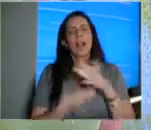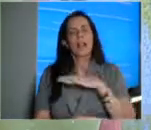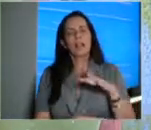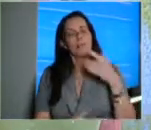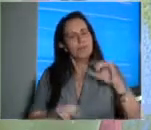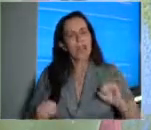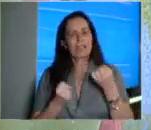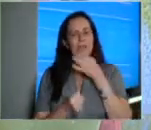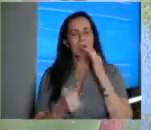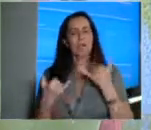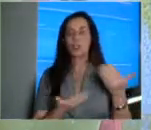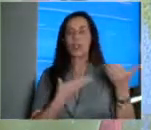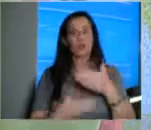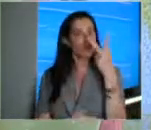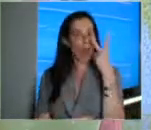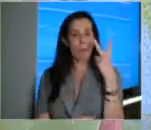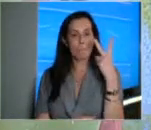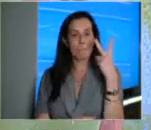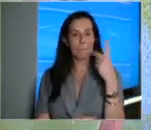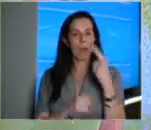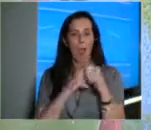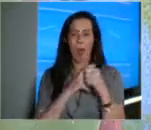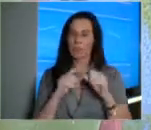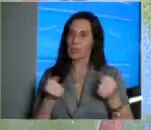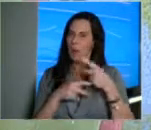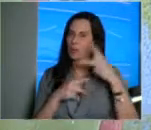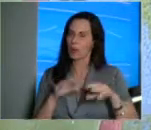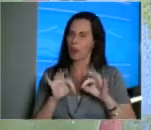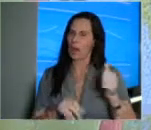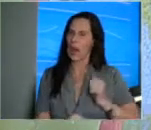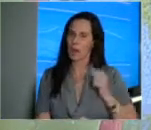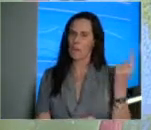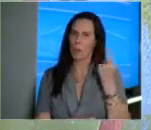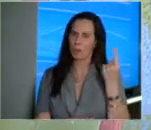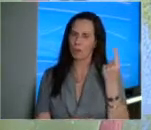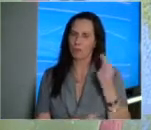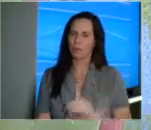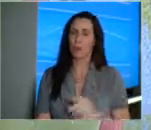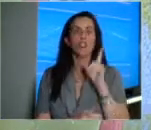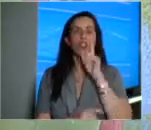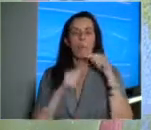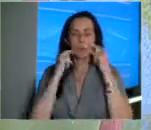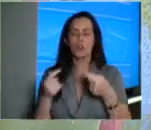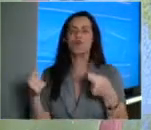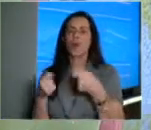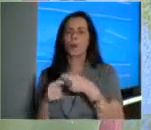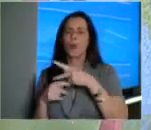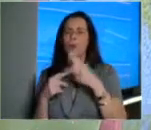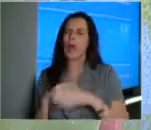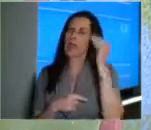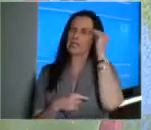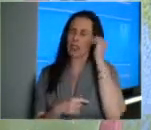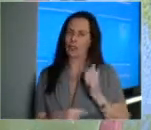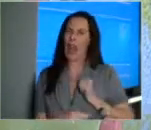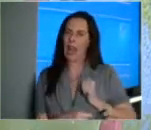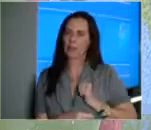יזמים צעירים, והפעם נארח שניים. האחת יזמה פרויקט למען חיילים בודדים, שמו חיוך. השני שותף בפרויקט הנצחה של